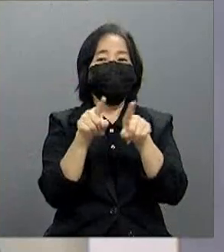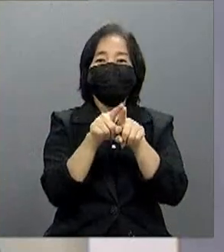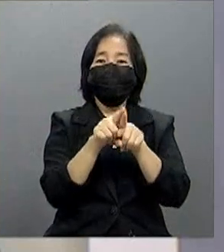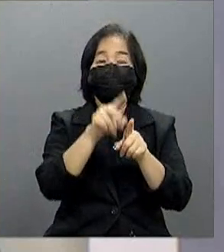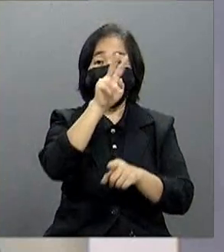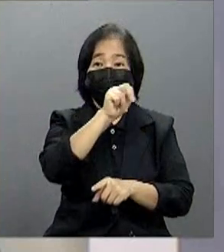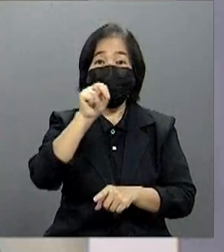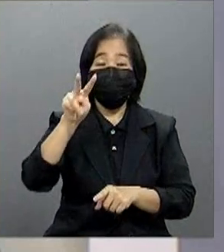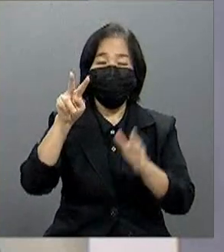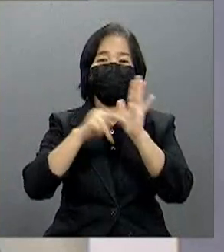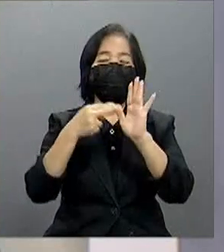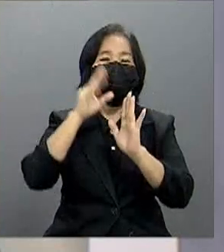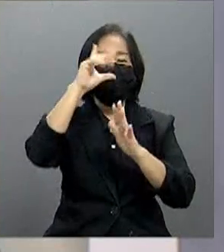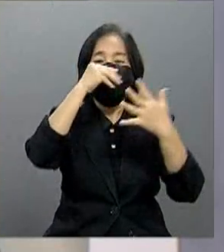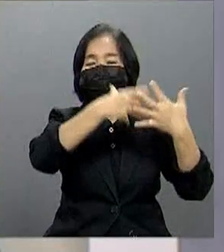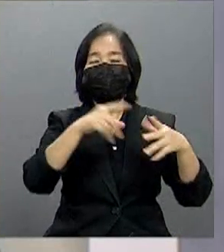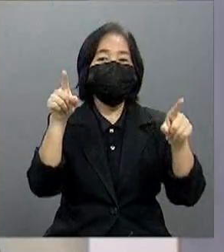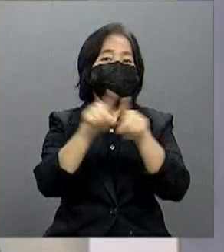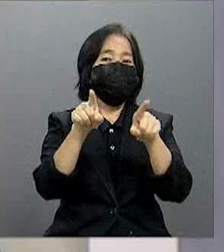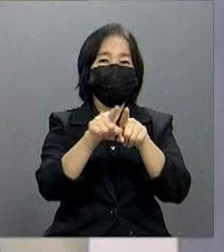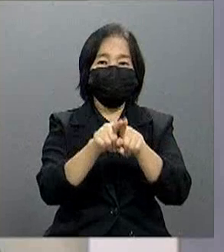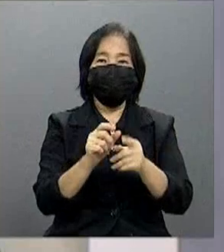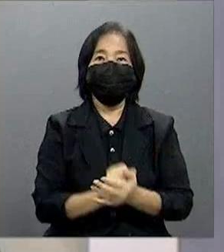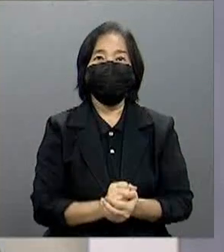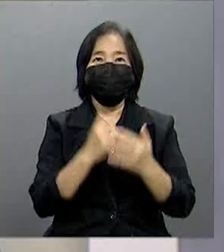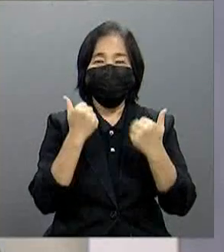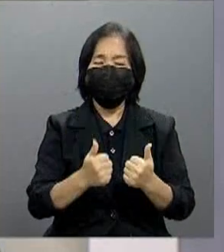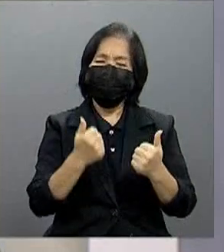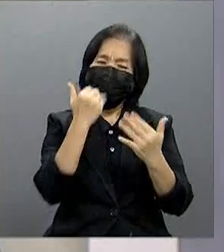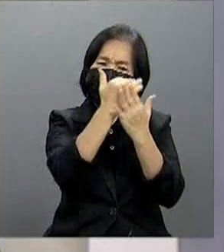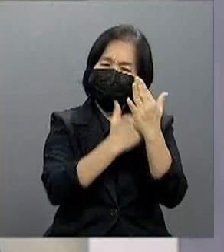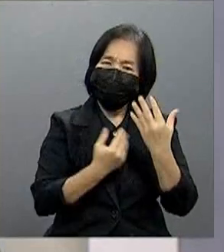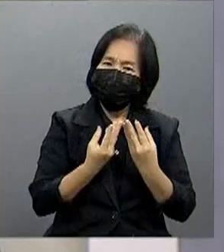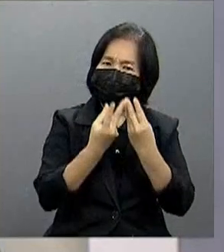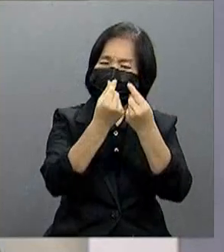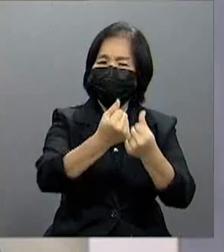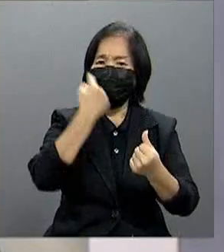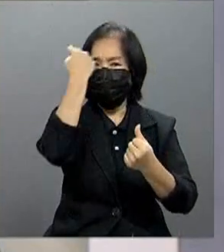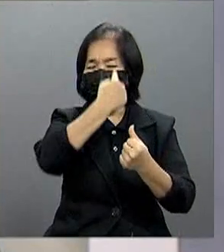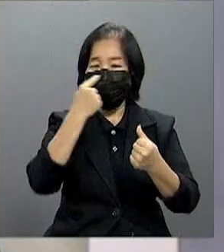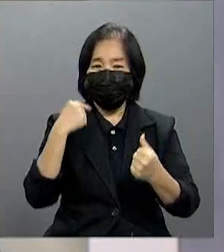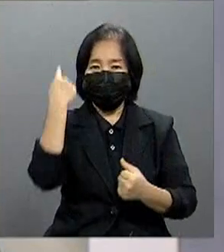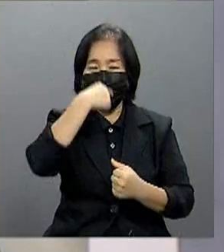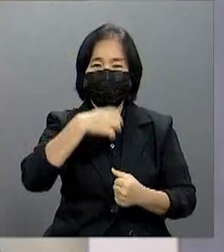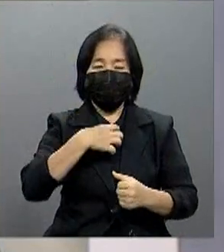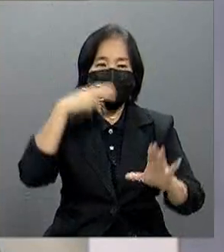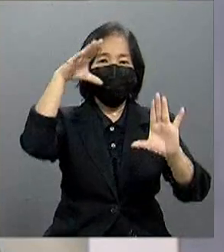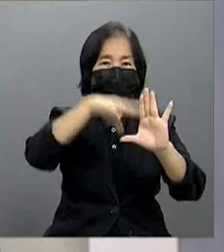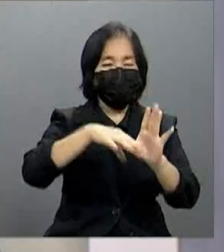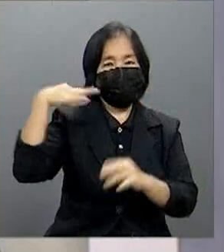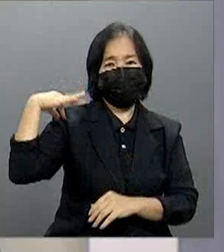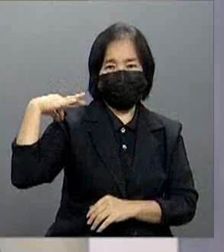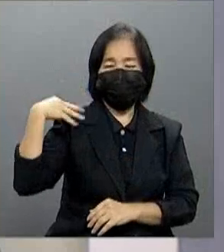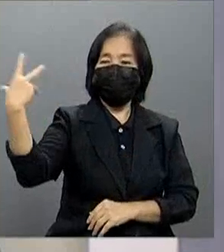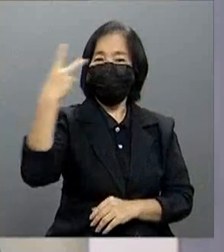งนะครับส่วนรายละเอียดในเรื่องของการทดลองใครที่อยากจะเป็นอาสาสมัครตอนนี้เปิดรับสมัครแล้วหรือยังและถ้าประสบความสำเร็